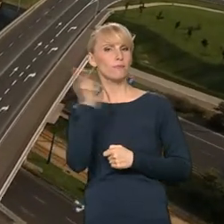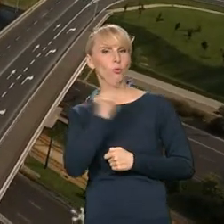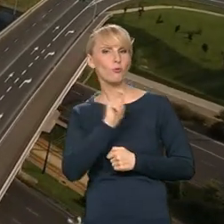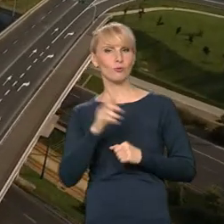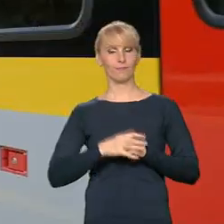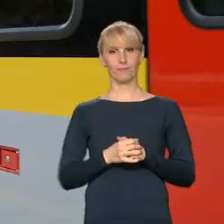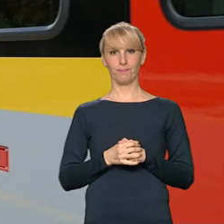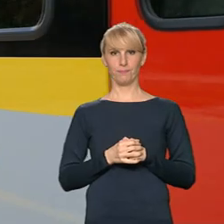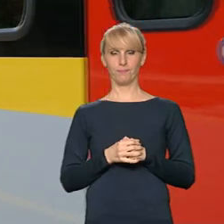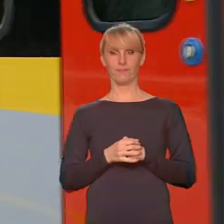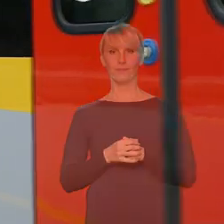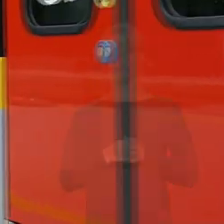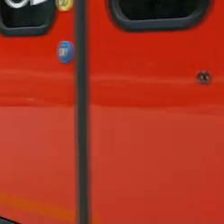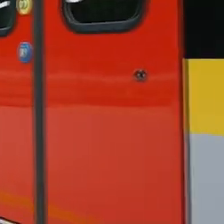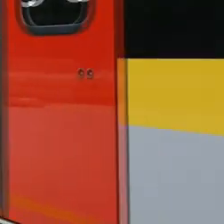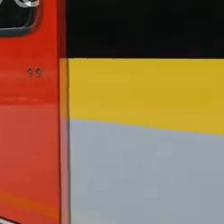podróży!